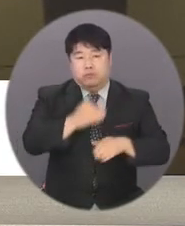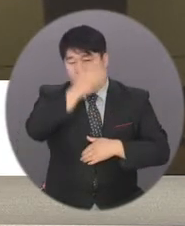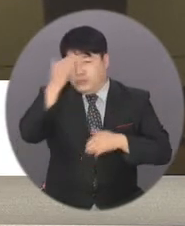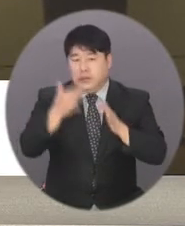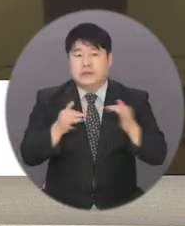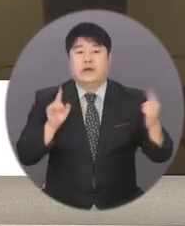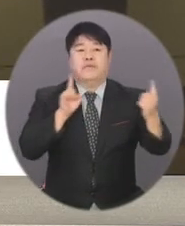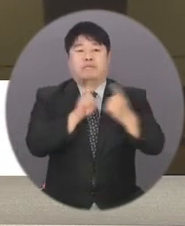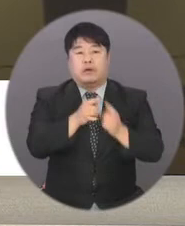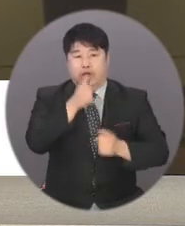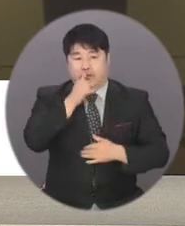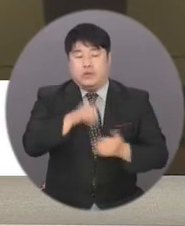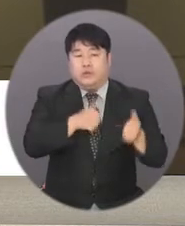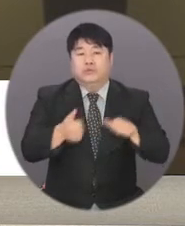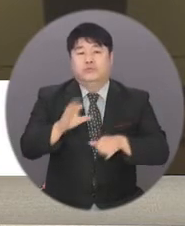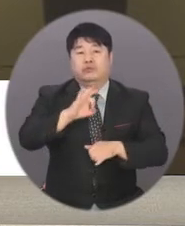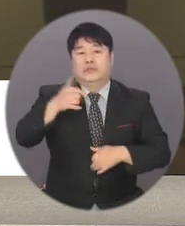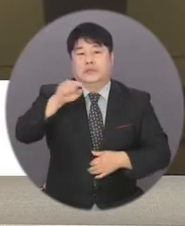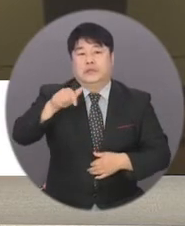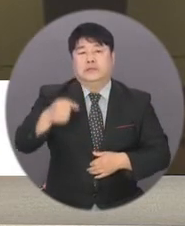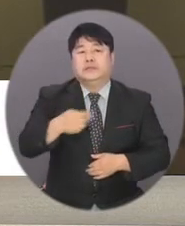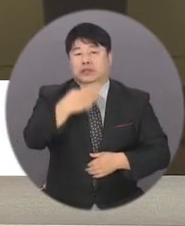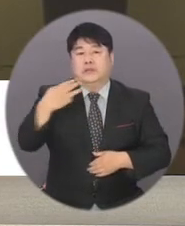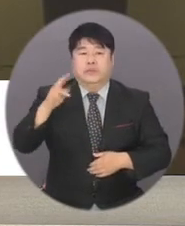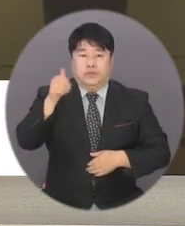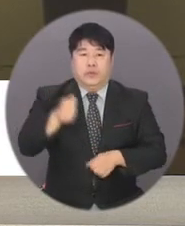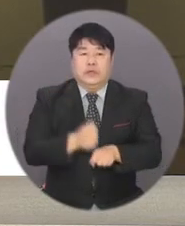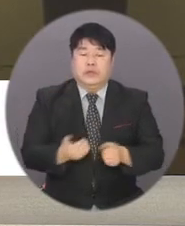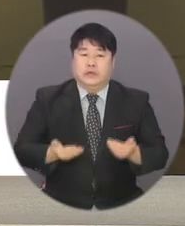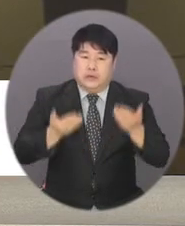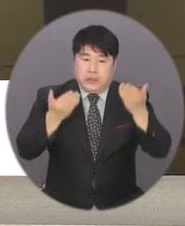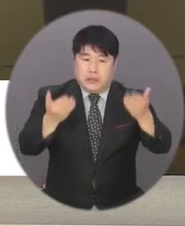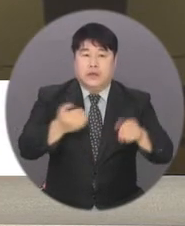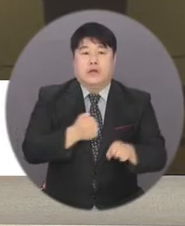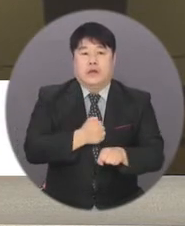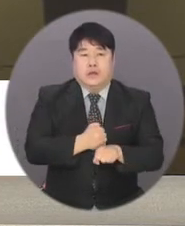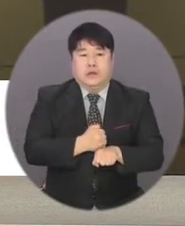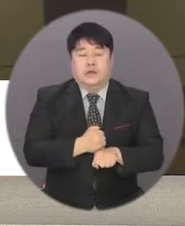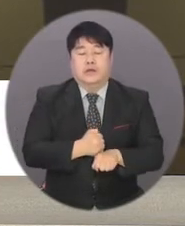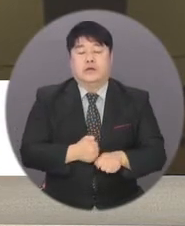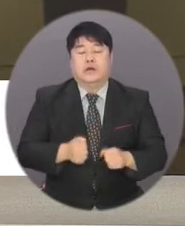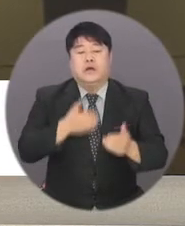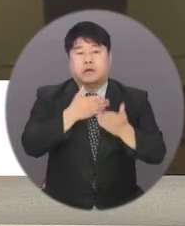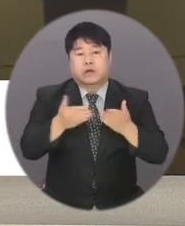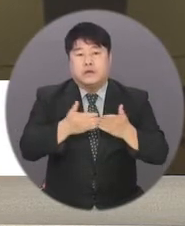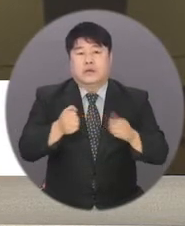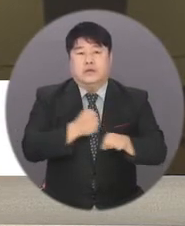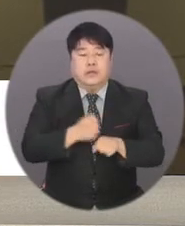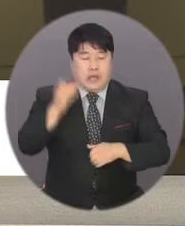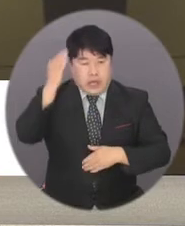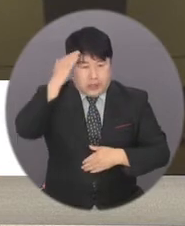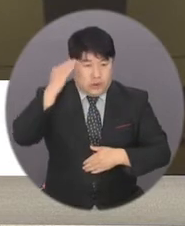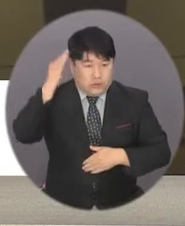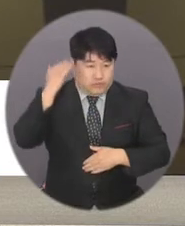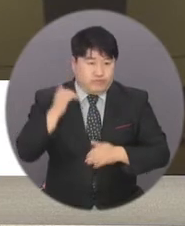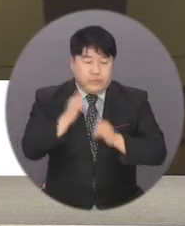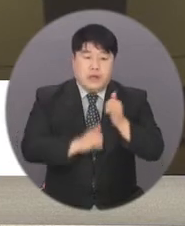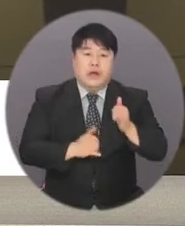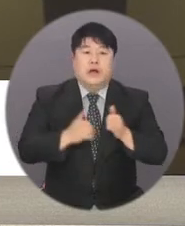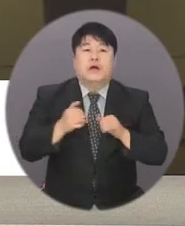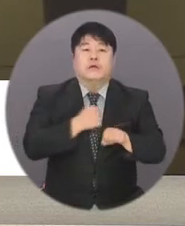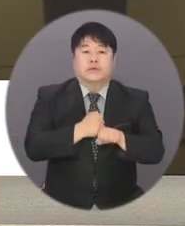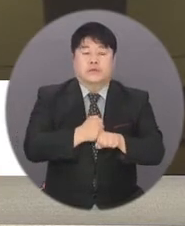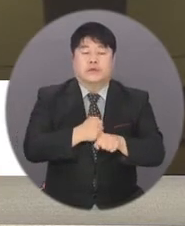있습니다. 고 이건희 삼성 회장이 기증한 작품들인데 한국 근현대사 미술의 정수를 느낄 수 있는 전시회가